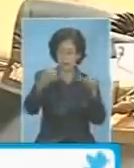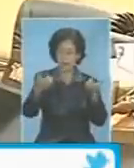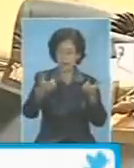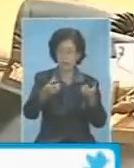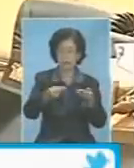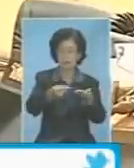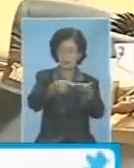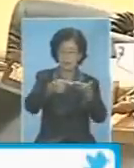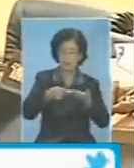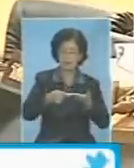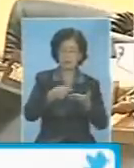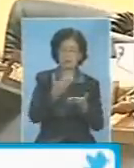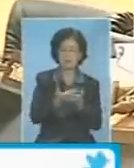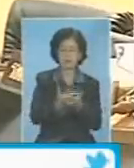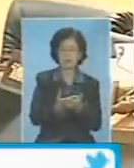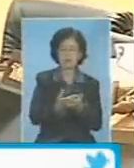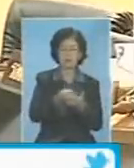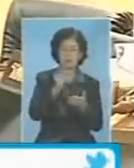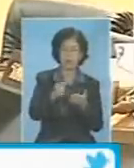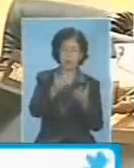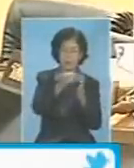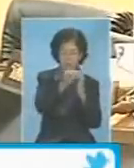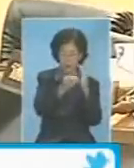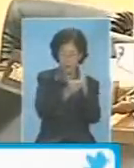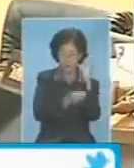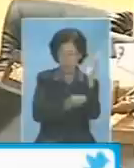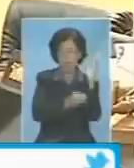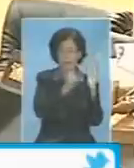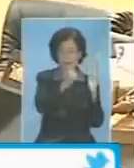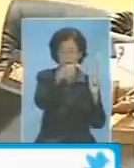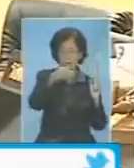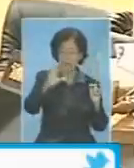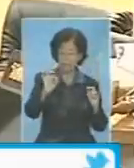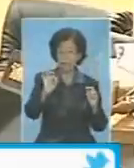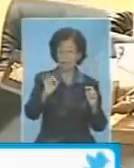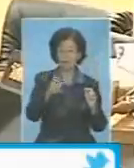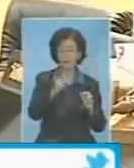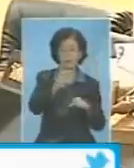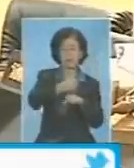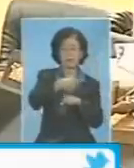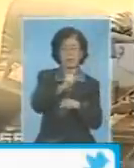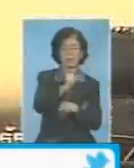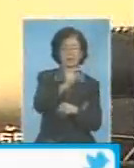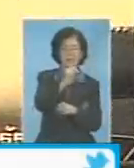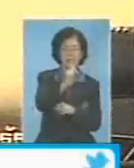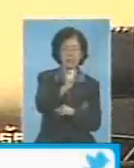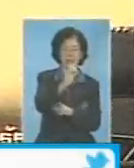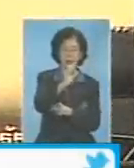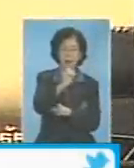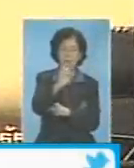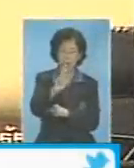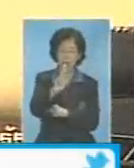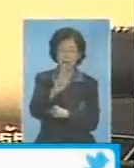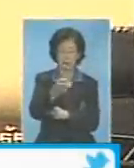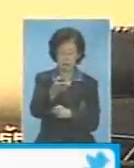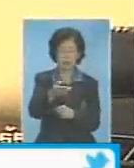จก็ได้นะครับถ้าใครไปคิดว่าจะให้เงินอย่างเดียวนั้นเข้าใจผิดนักข่าวถามว่ามีการเปรียบเทียบกับการเยียวยาผู้ได้รับผ